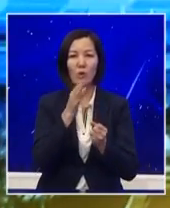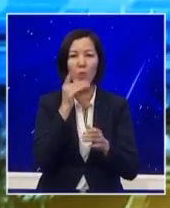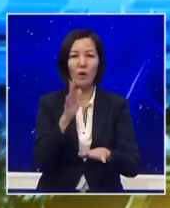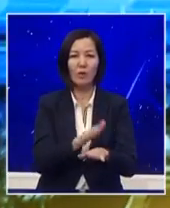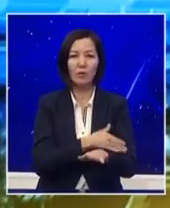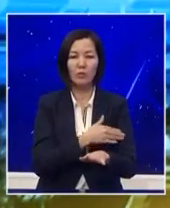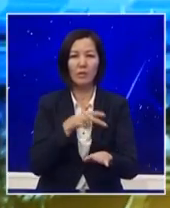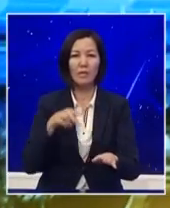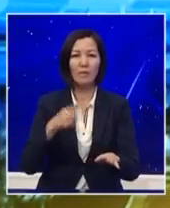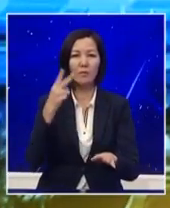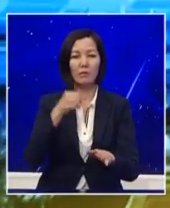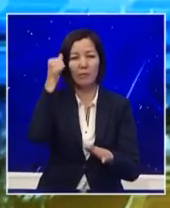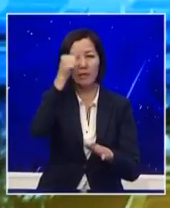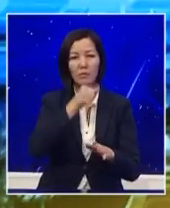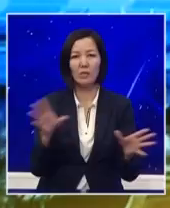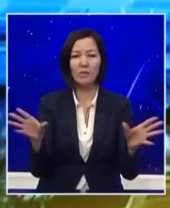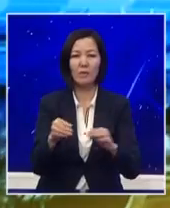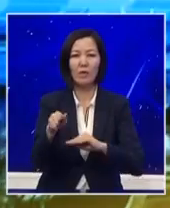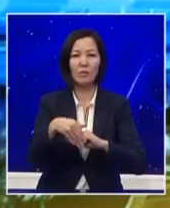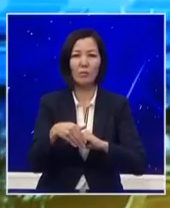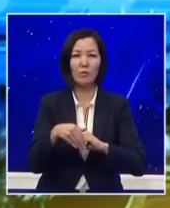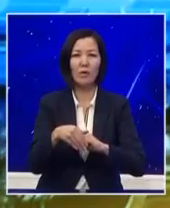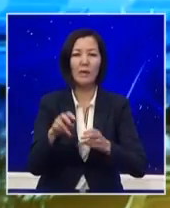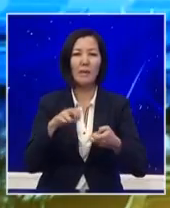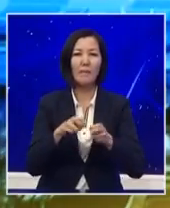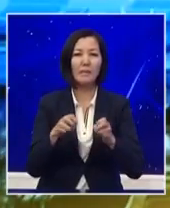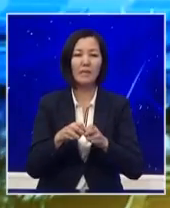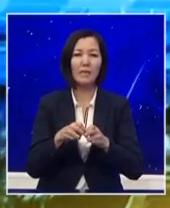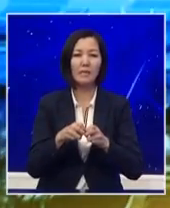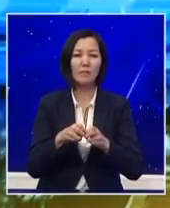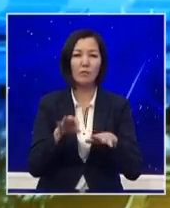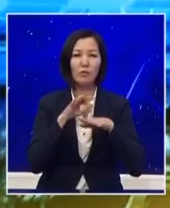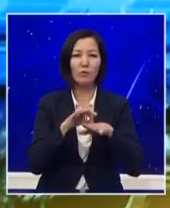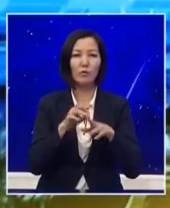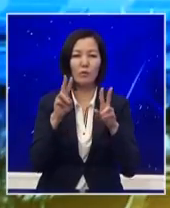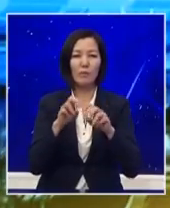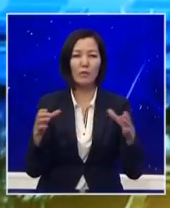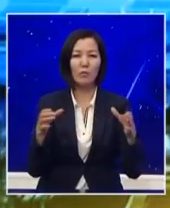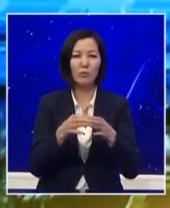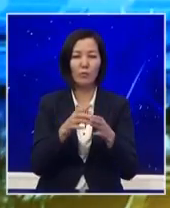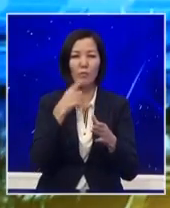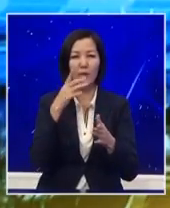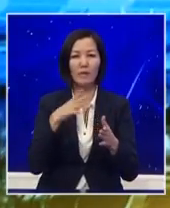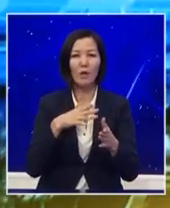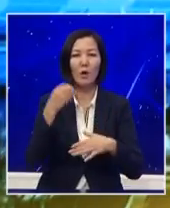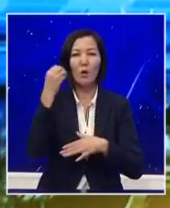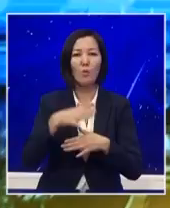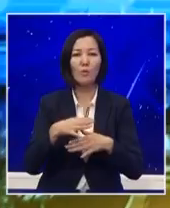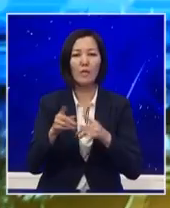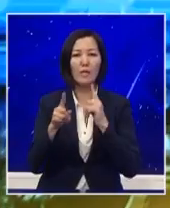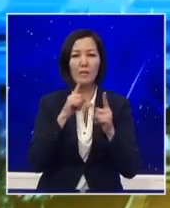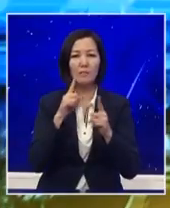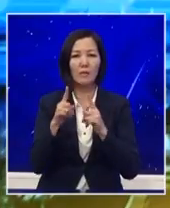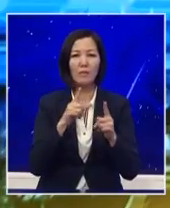дейді. 2020 жылы сыбайлас жемқорлық мәселесі бойынша жұмыс жүргізген мониторинг топ өкілдері. Бұл туралы орталық